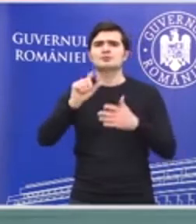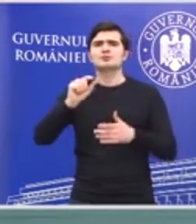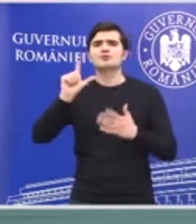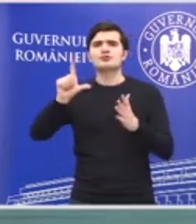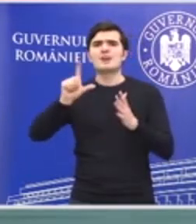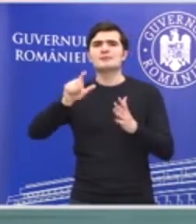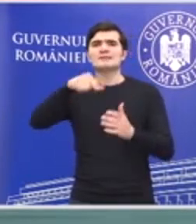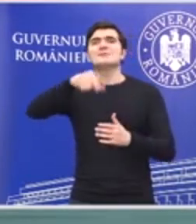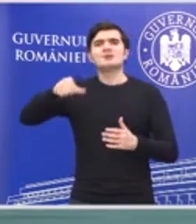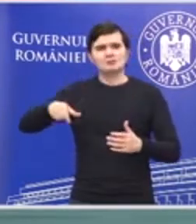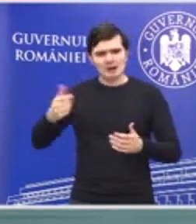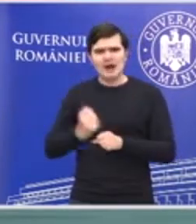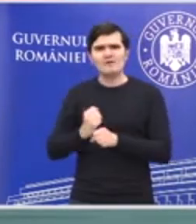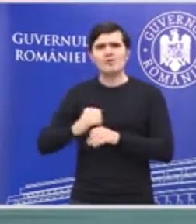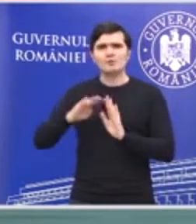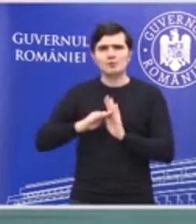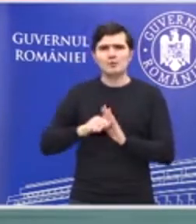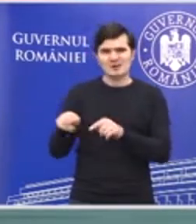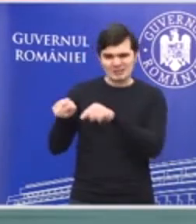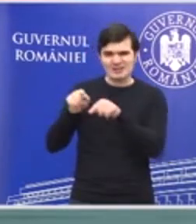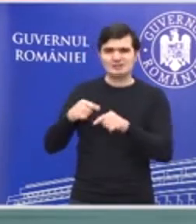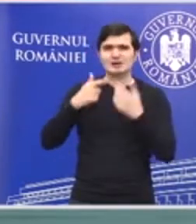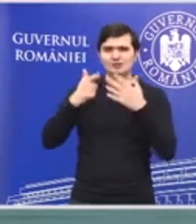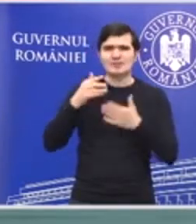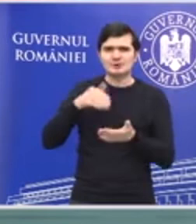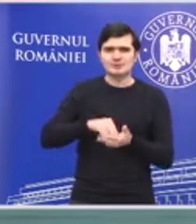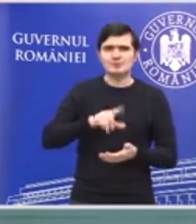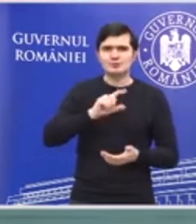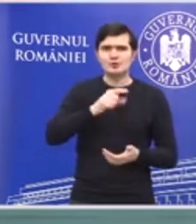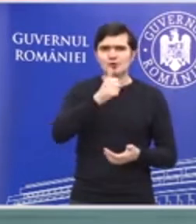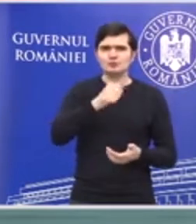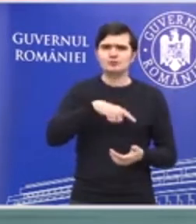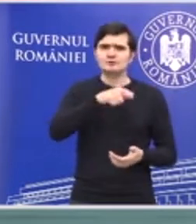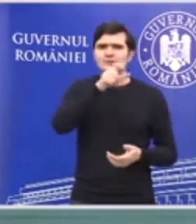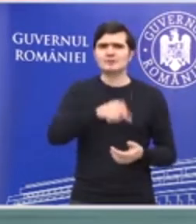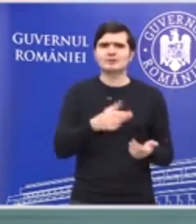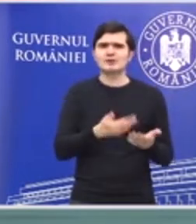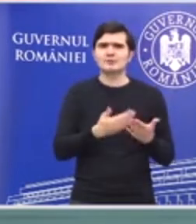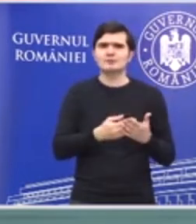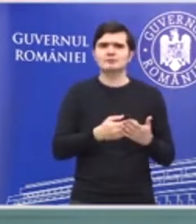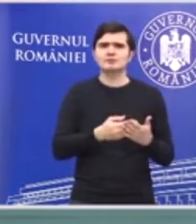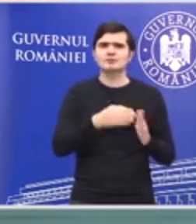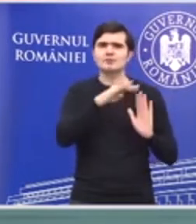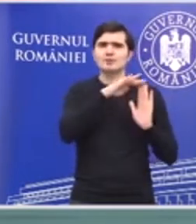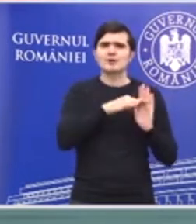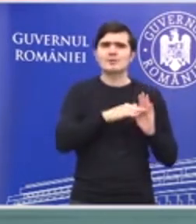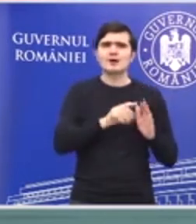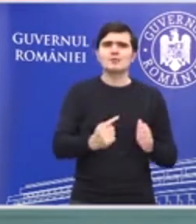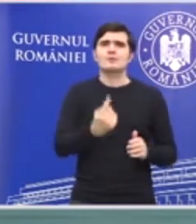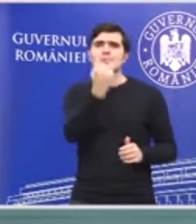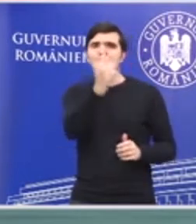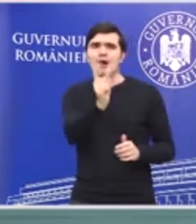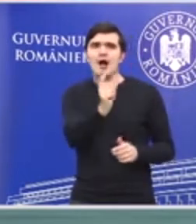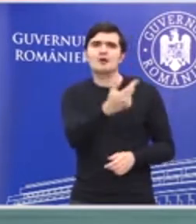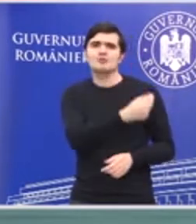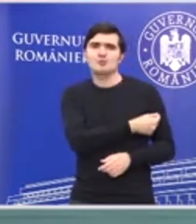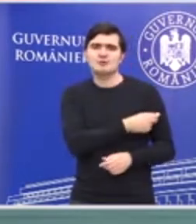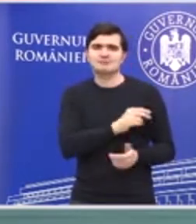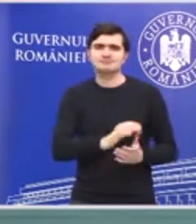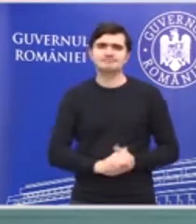398.927 de persoane programate, din care 17.021 sunt persoane programate cu doza 1.